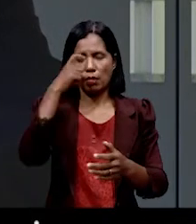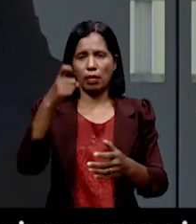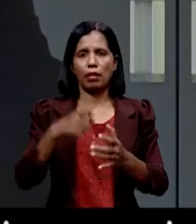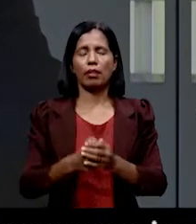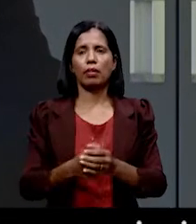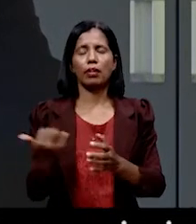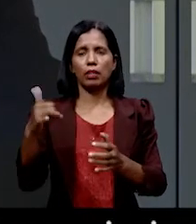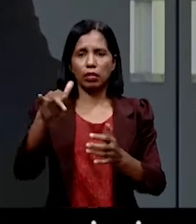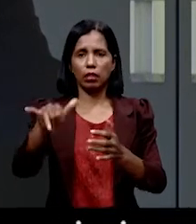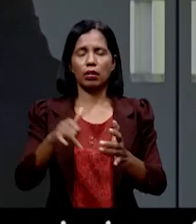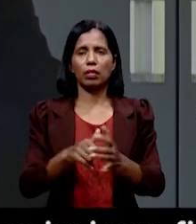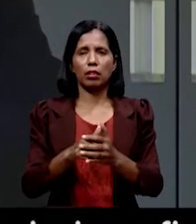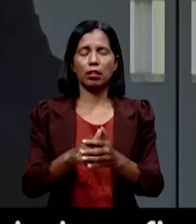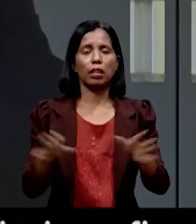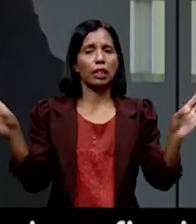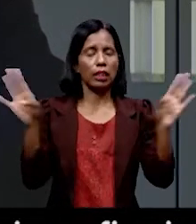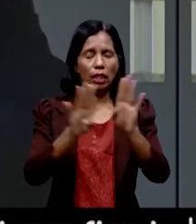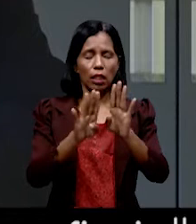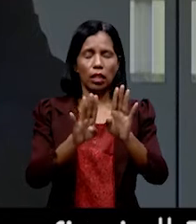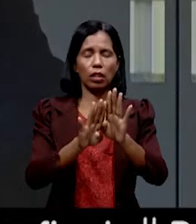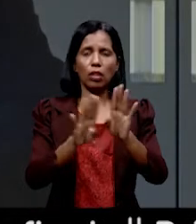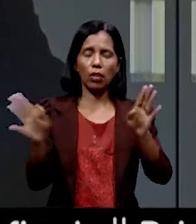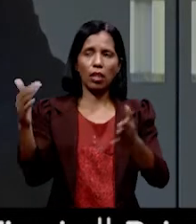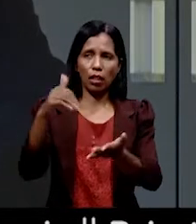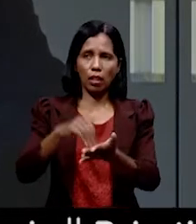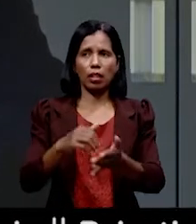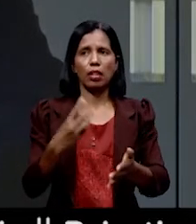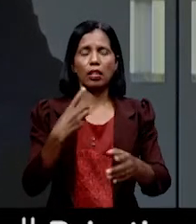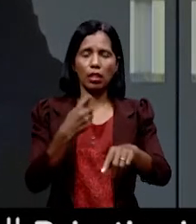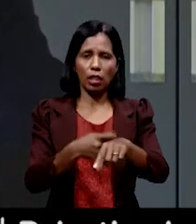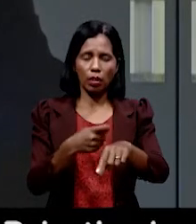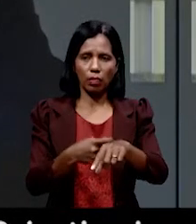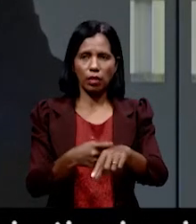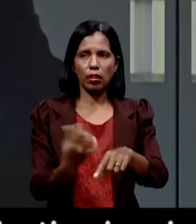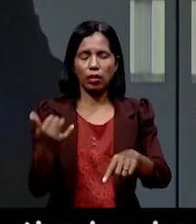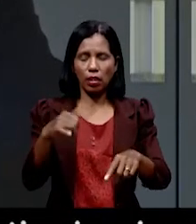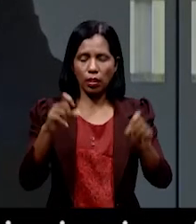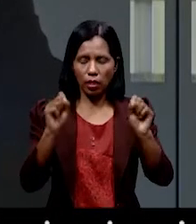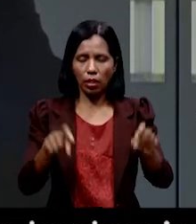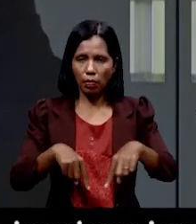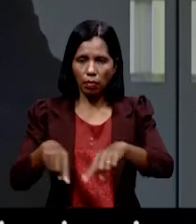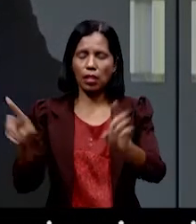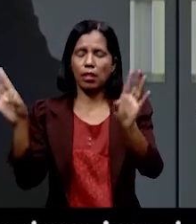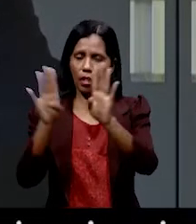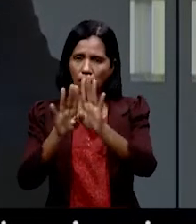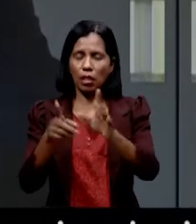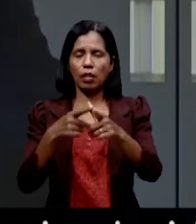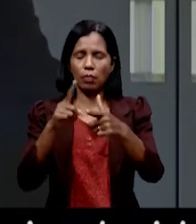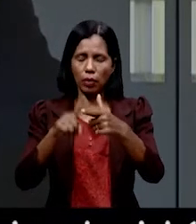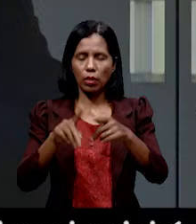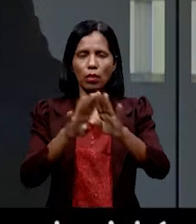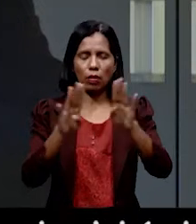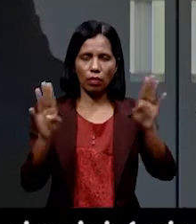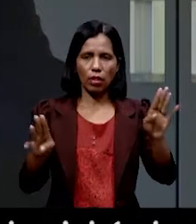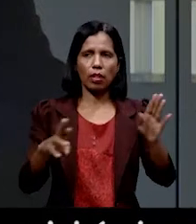rak kalau tuh takkan mau loke file file nih. Nih mah tempo itu kan. Tapi sih tinggi bah tak hati, terus maka loke file file cara luar